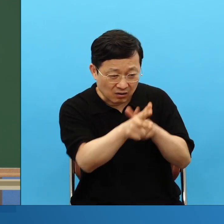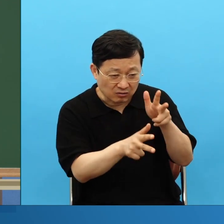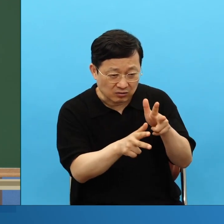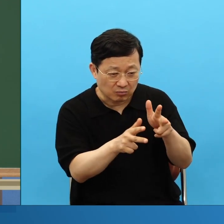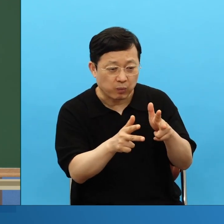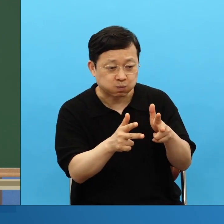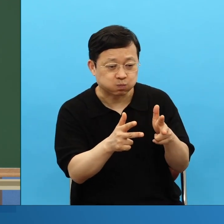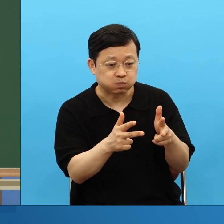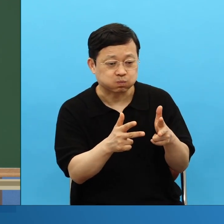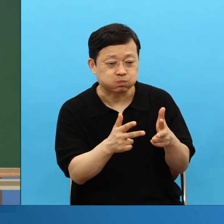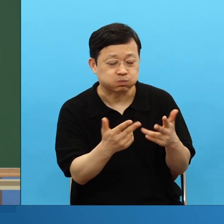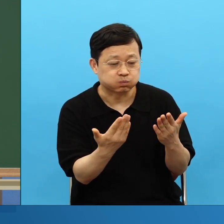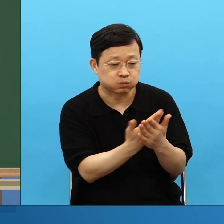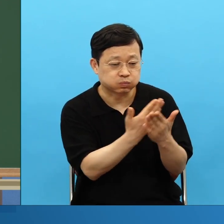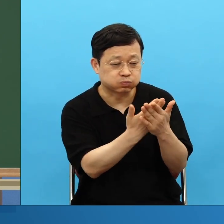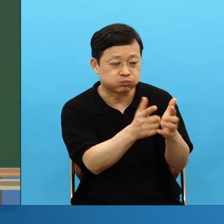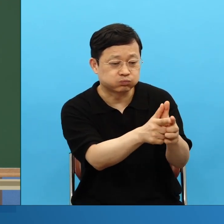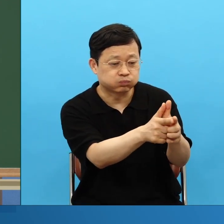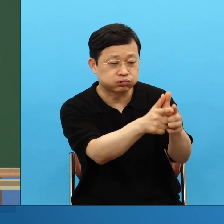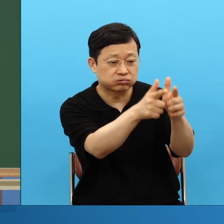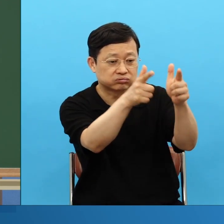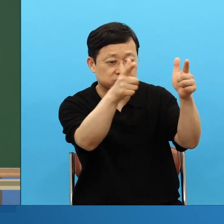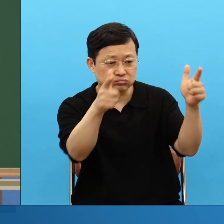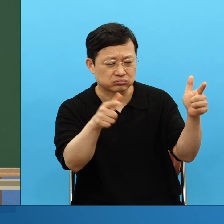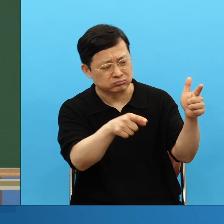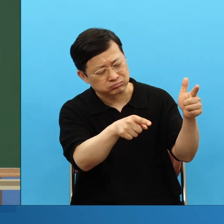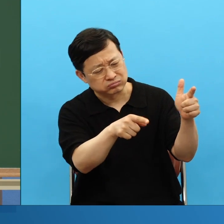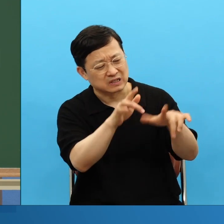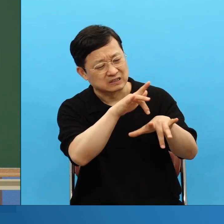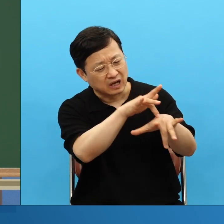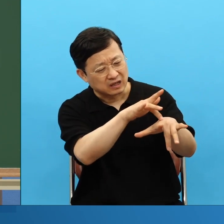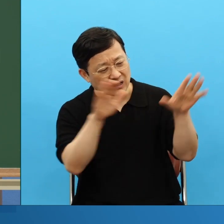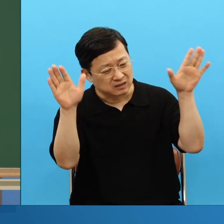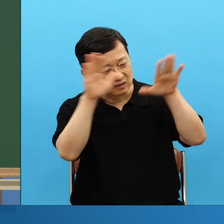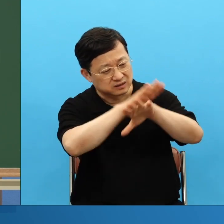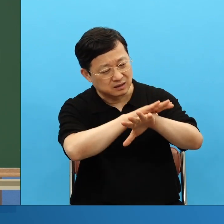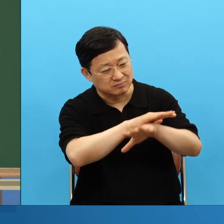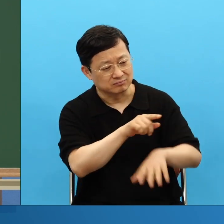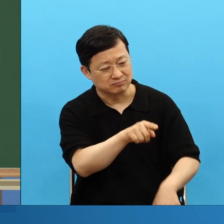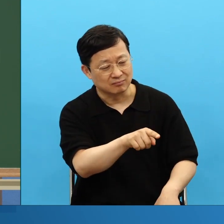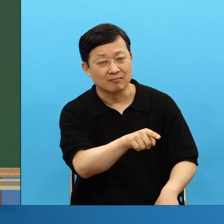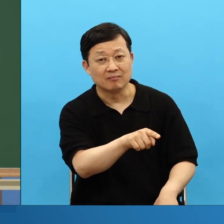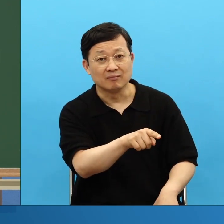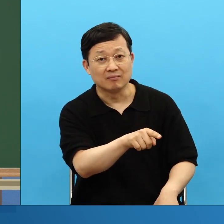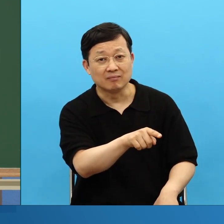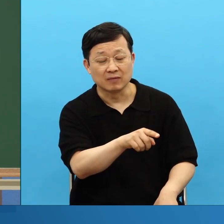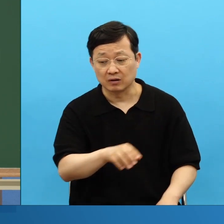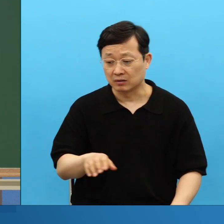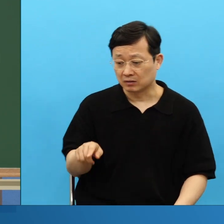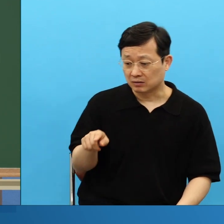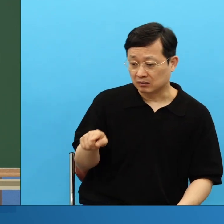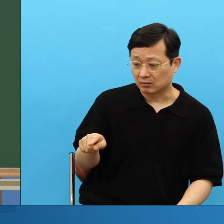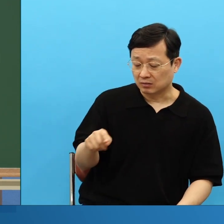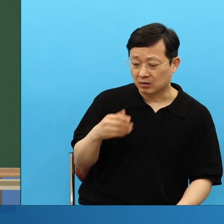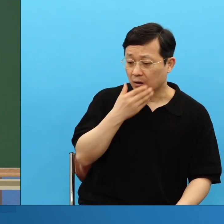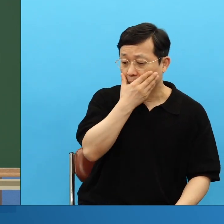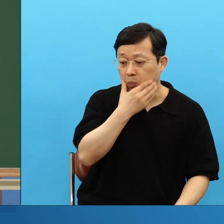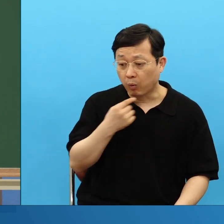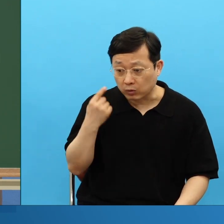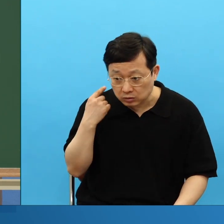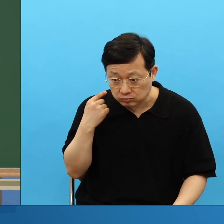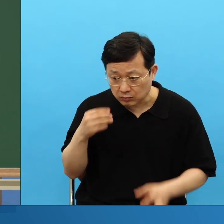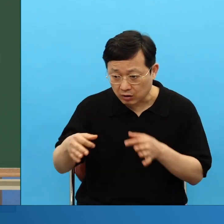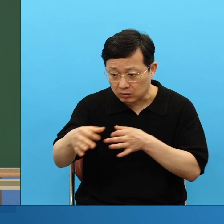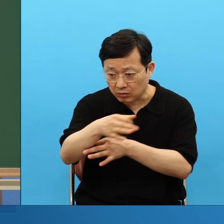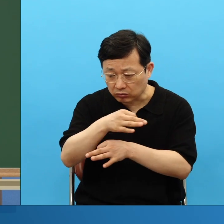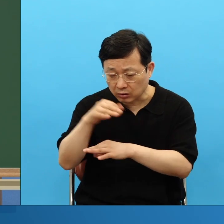경제가 아주 정상적이지 못한 경제들이 너무도 이렇게 성장해가고 정상적인 경제는 피폐해져 가고 있기